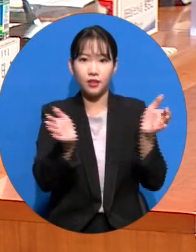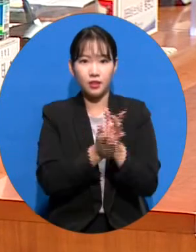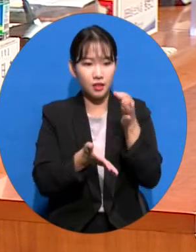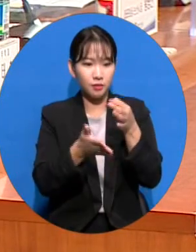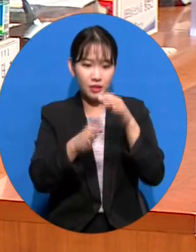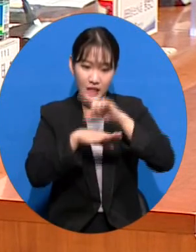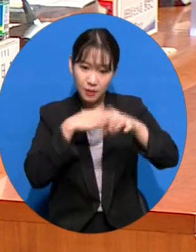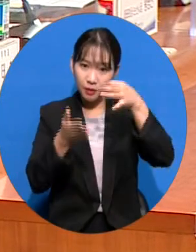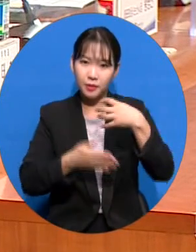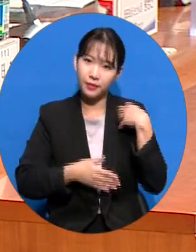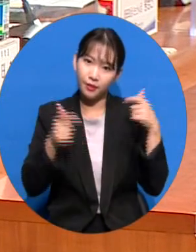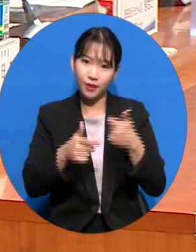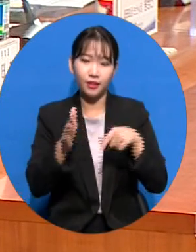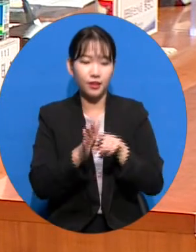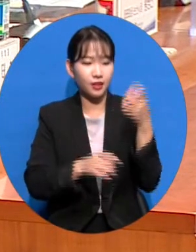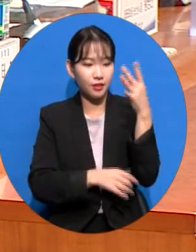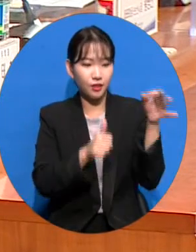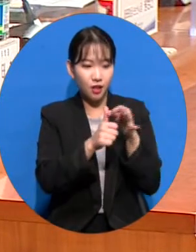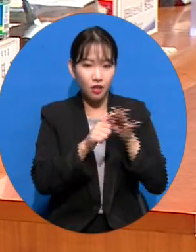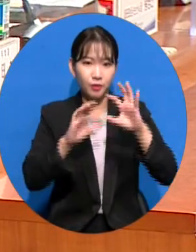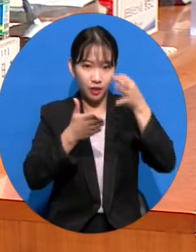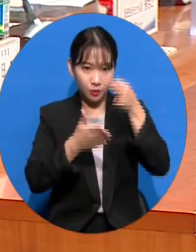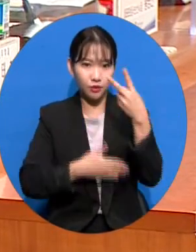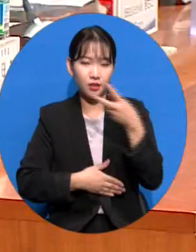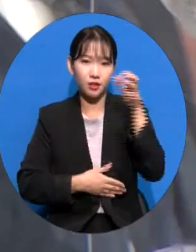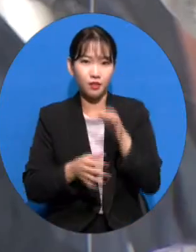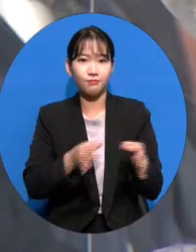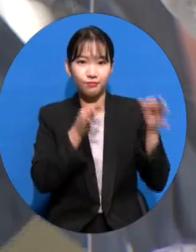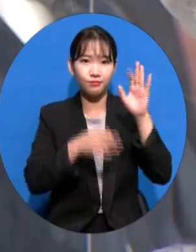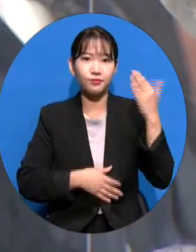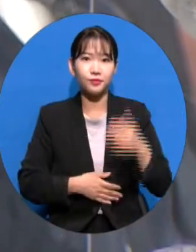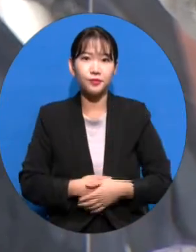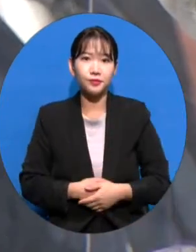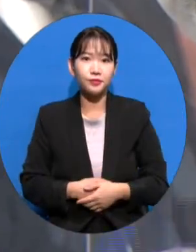부담 완화를 위해 기초연금 등 국고 보조도 2천억 원 인상됩니다.